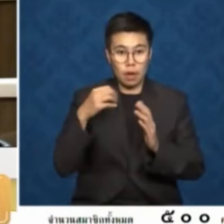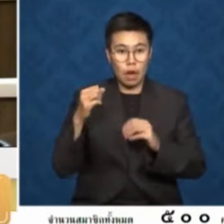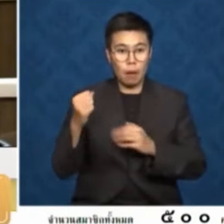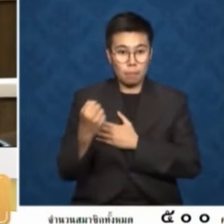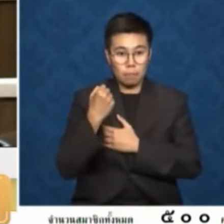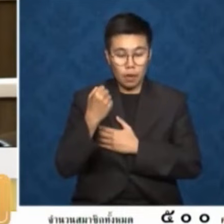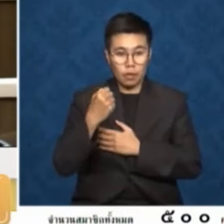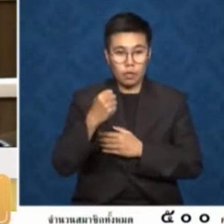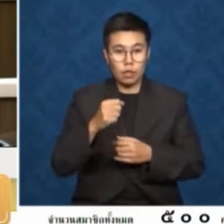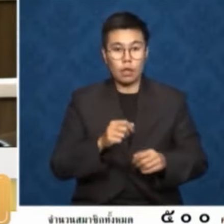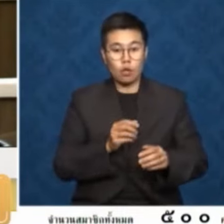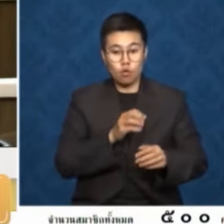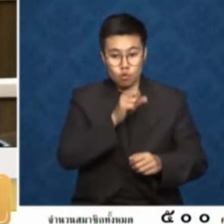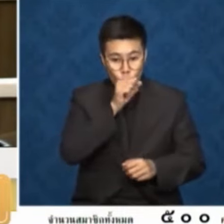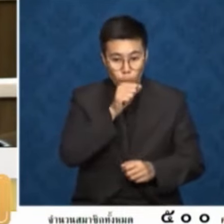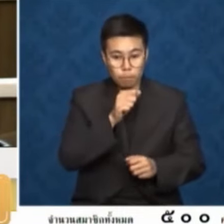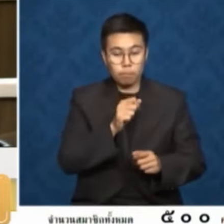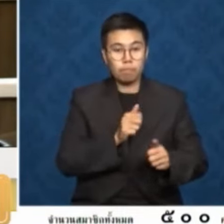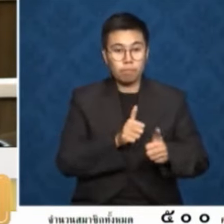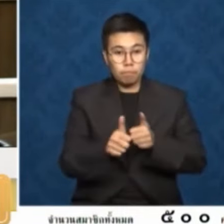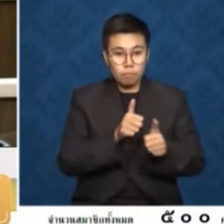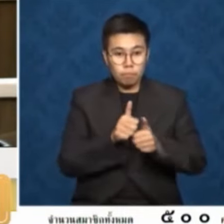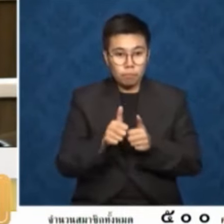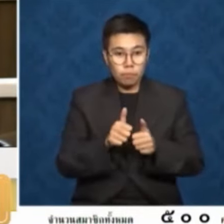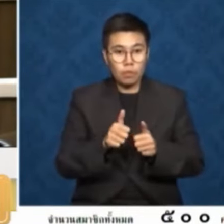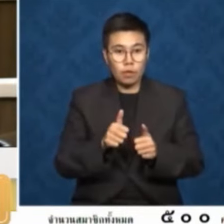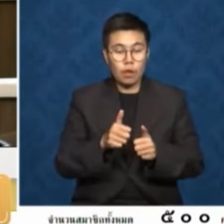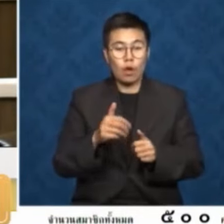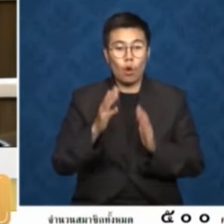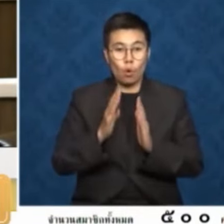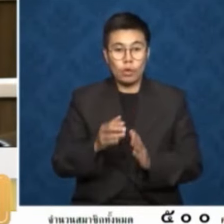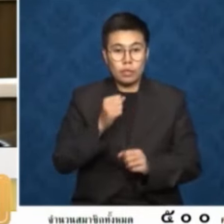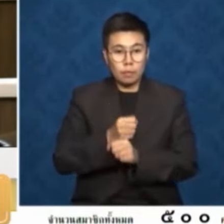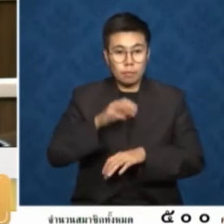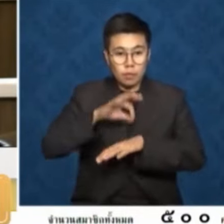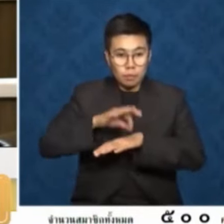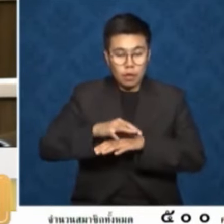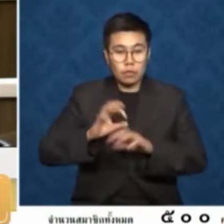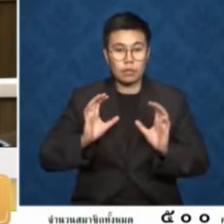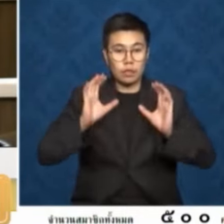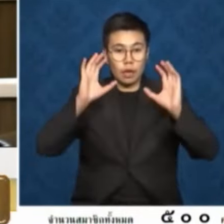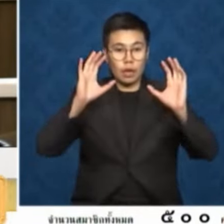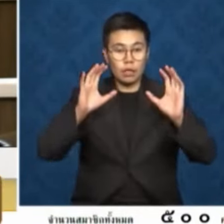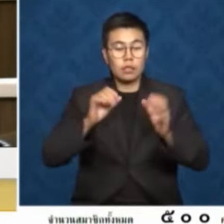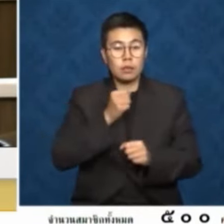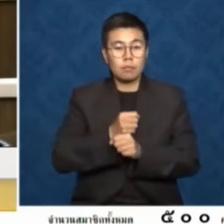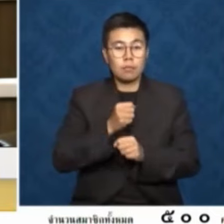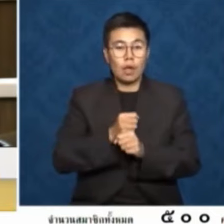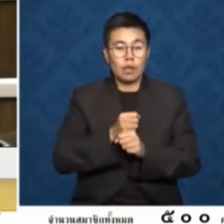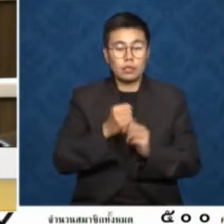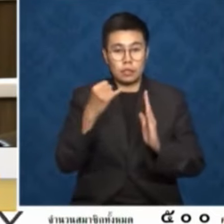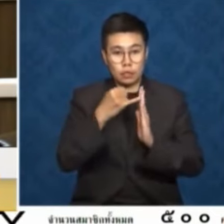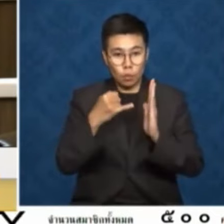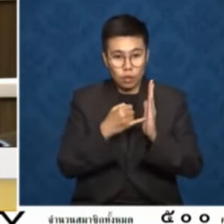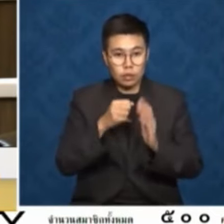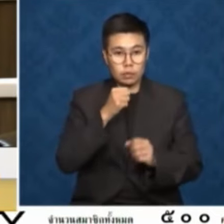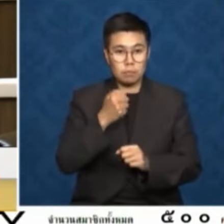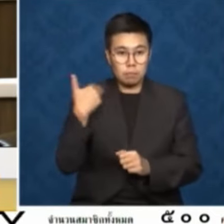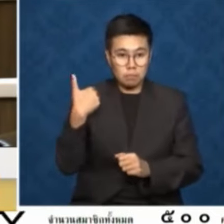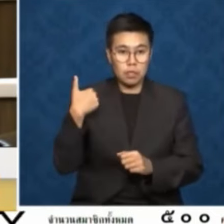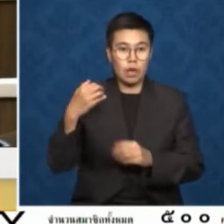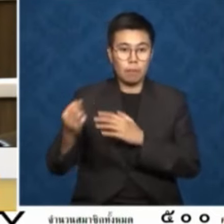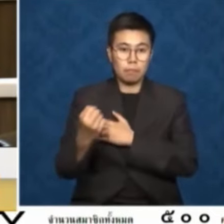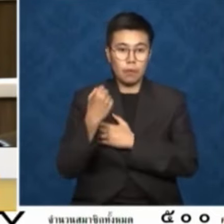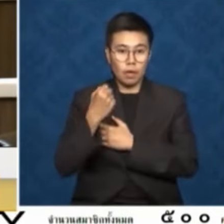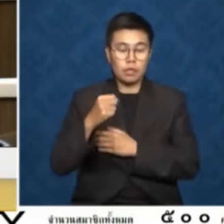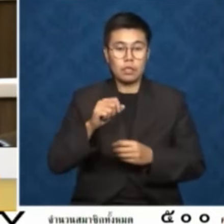ในการจัดการสอบแข่งขันบรรจุแต่งตั้งบุคคลเป็นข้าราชการพนักงานท้องถิ่นรวมทั้งอำนาจในกระบวนการ